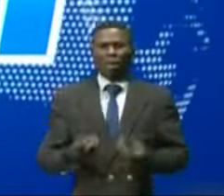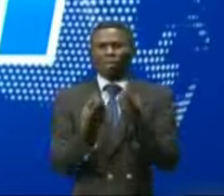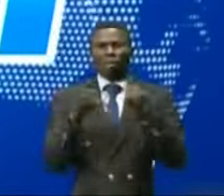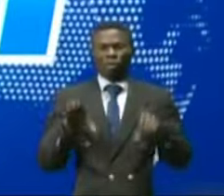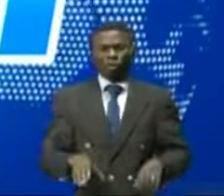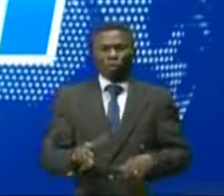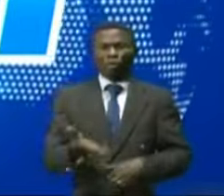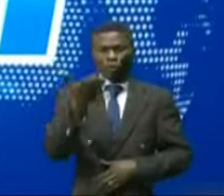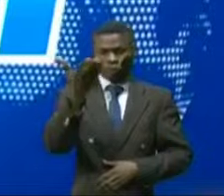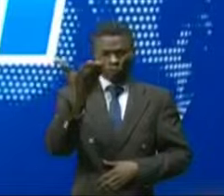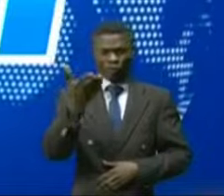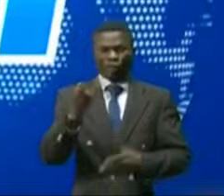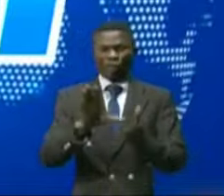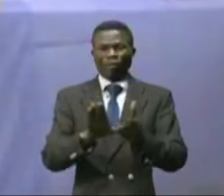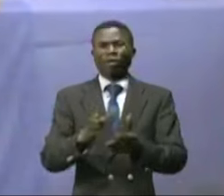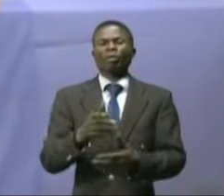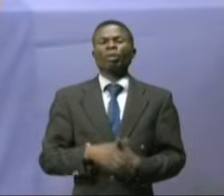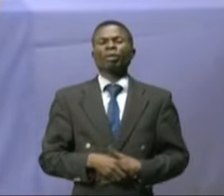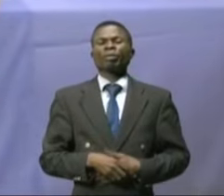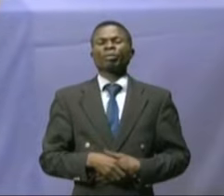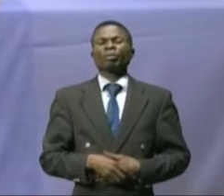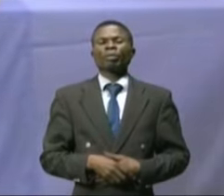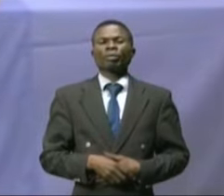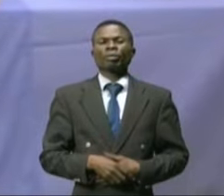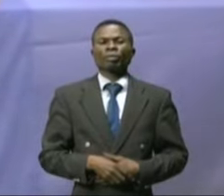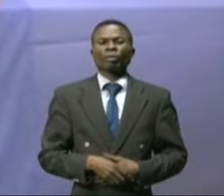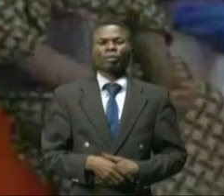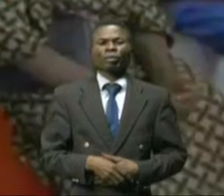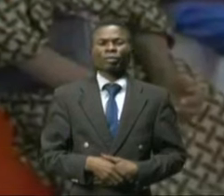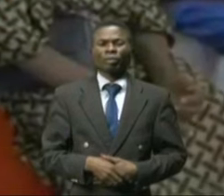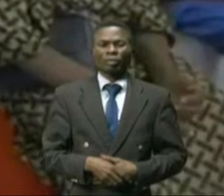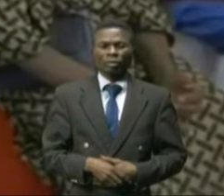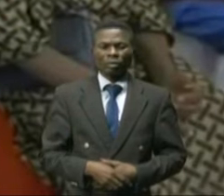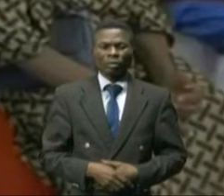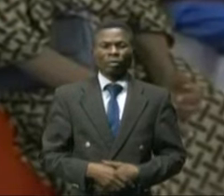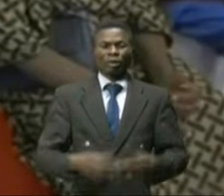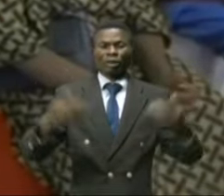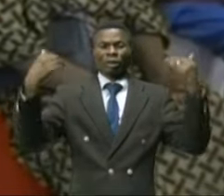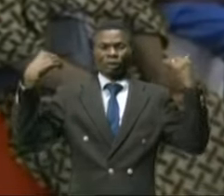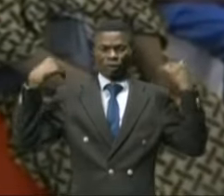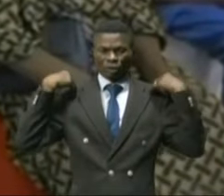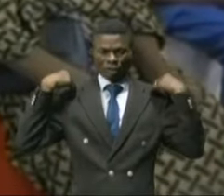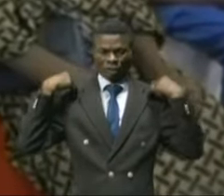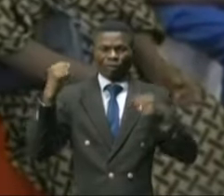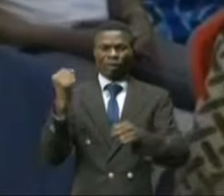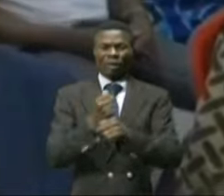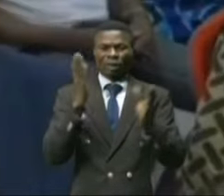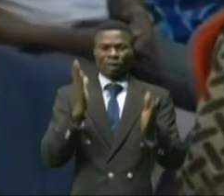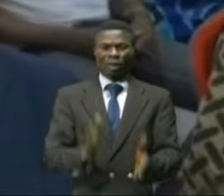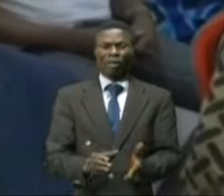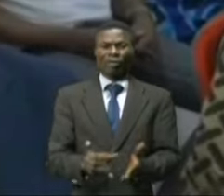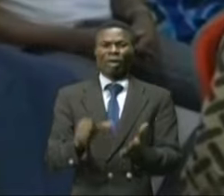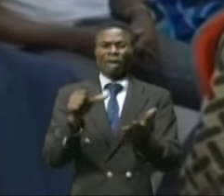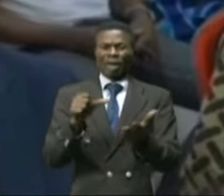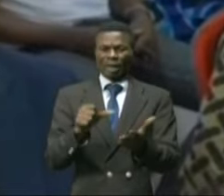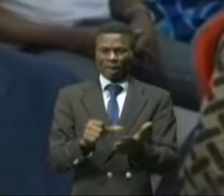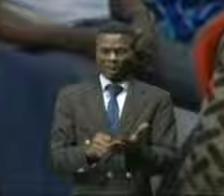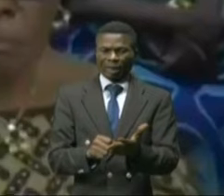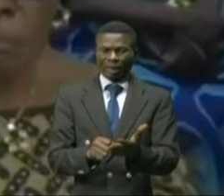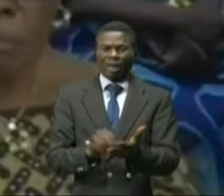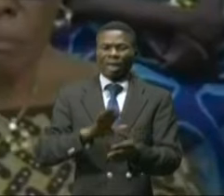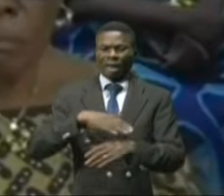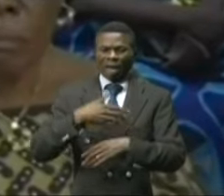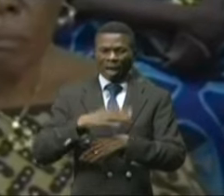Congo. Suivez ce reportage. Trois personnes, cadres et agents bénéficiaires d'une retraite, ont été honorés après avoir